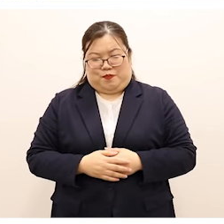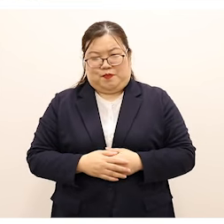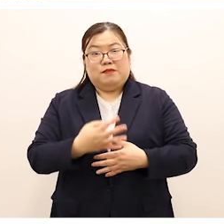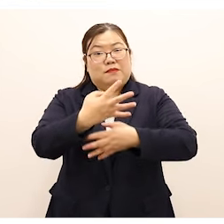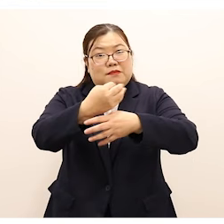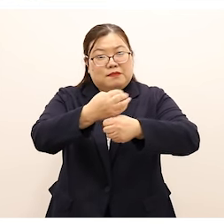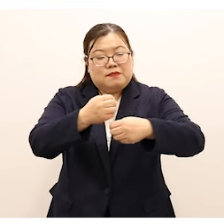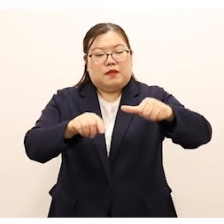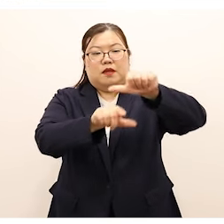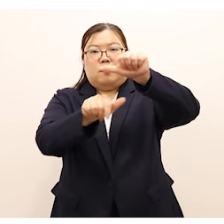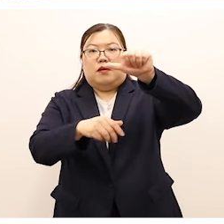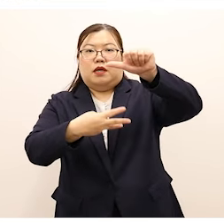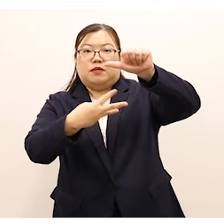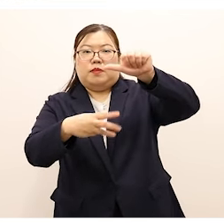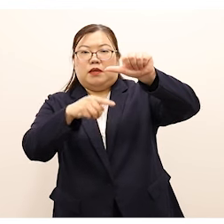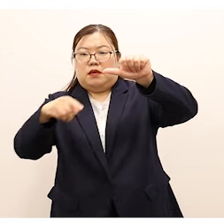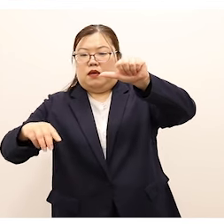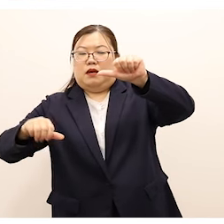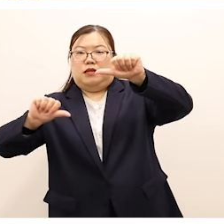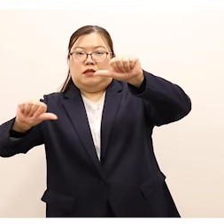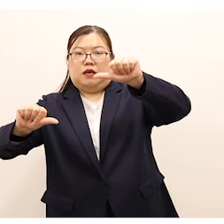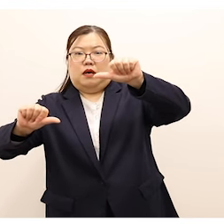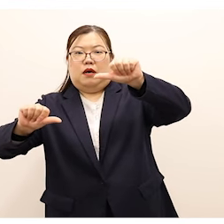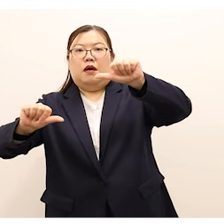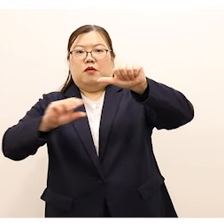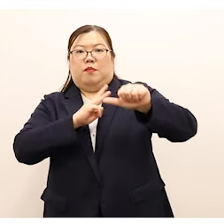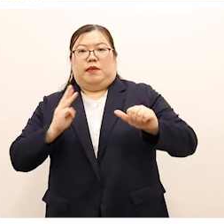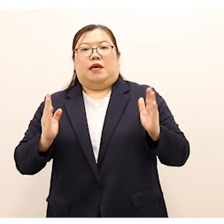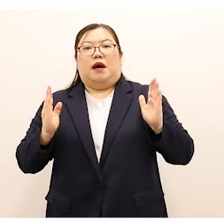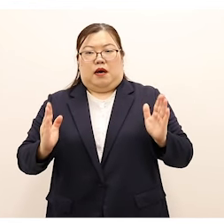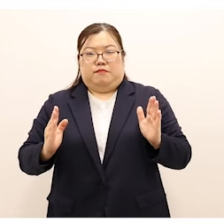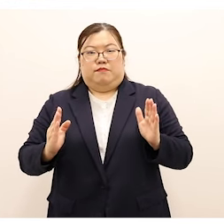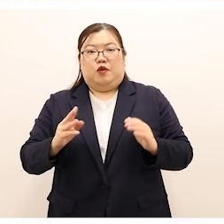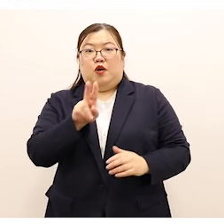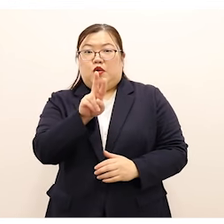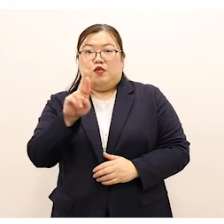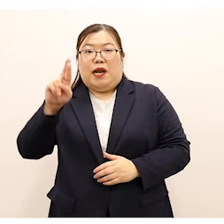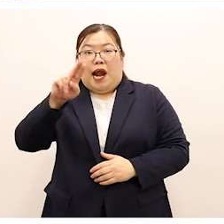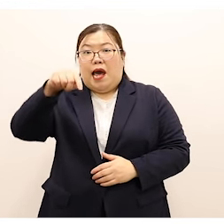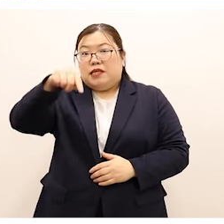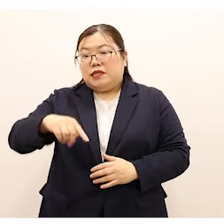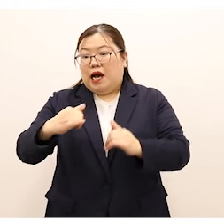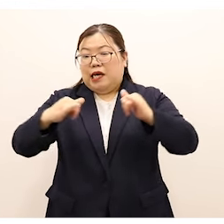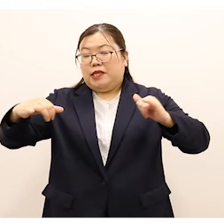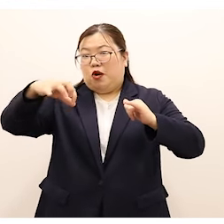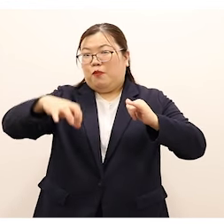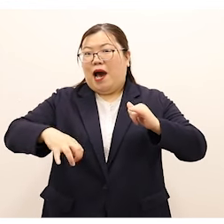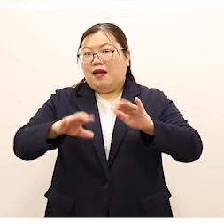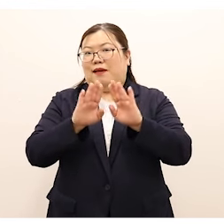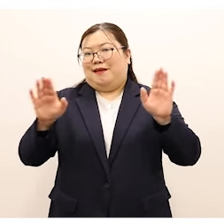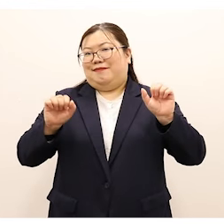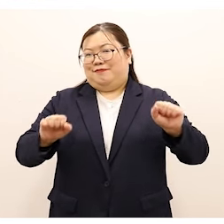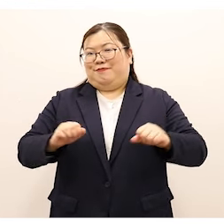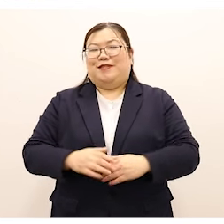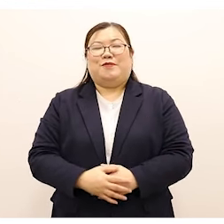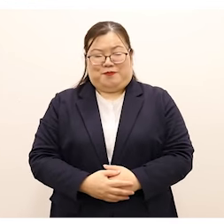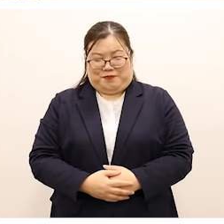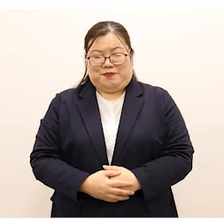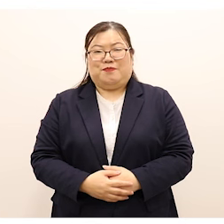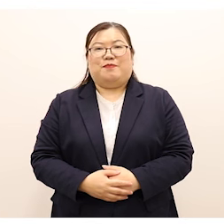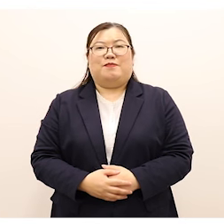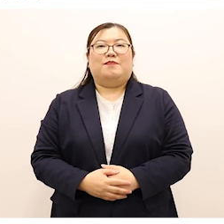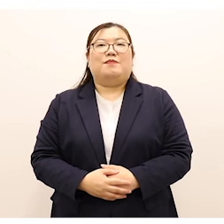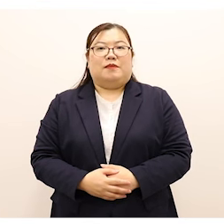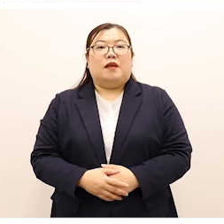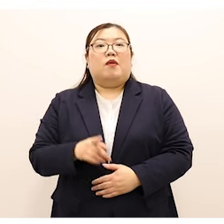します。5月3日金曜日から5日日曜日の3日間で、うらら大屋根広場を中心に行われ